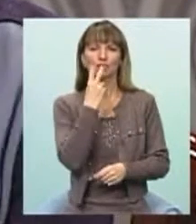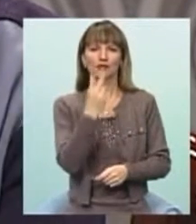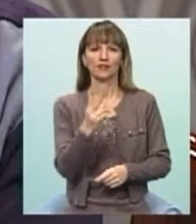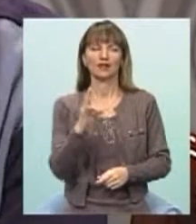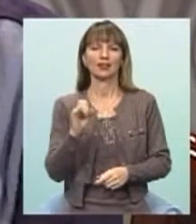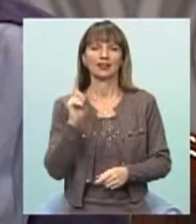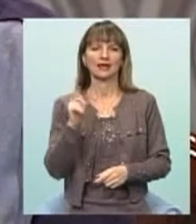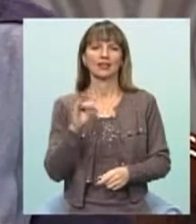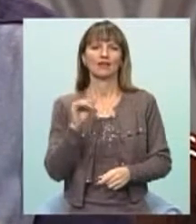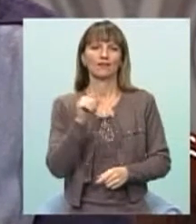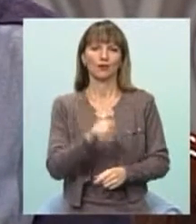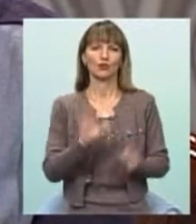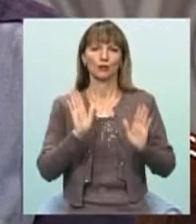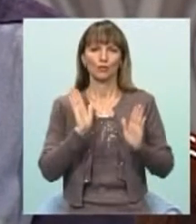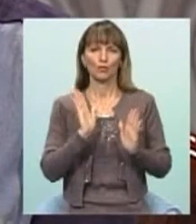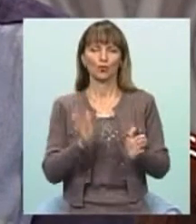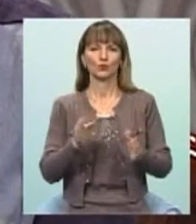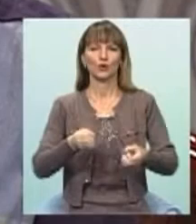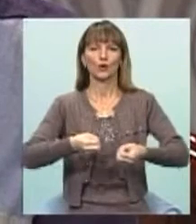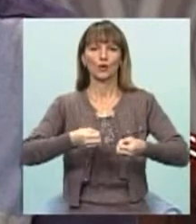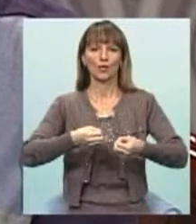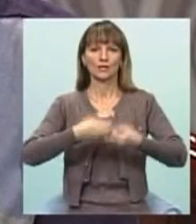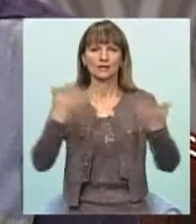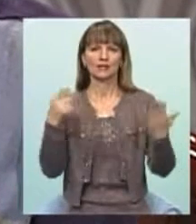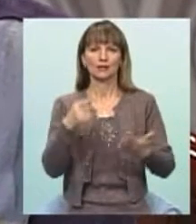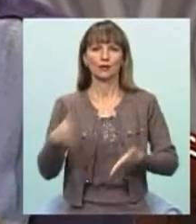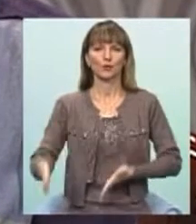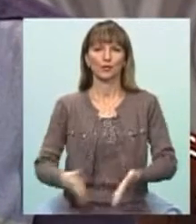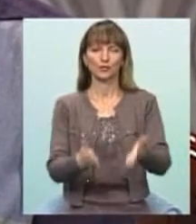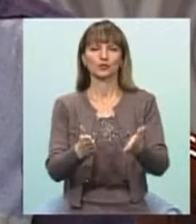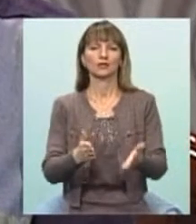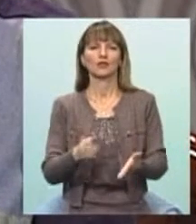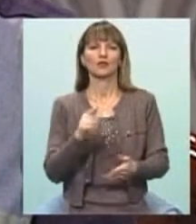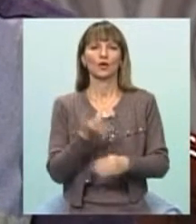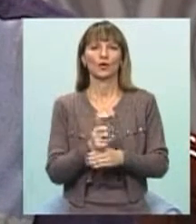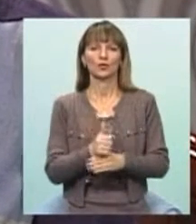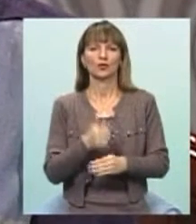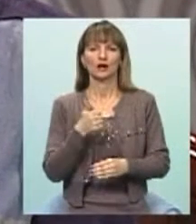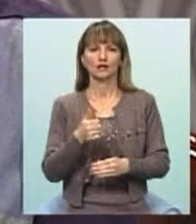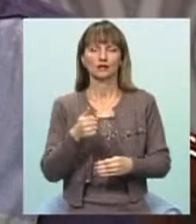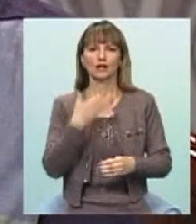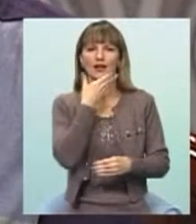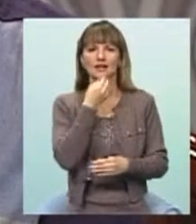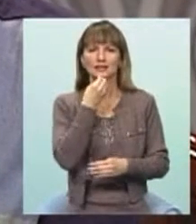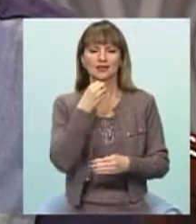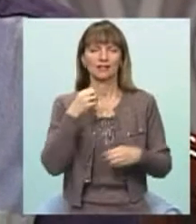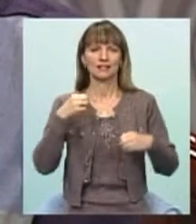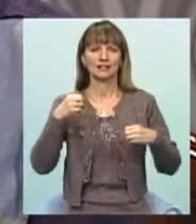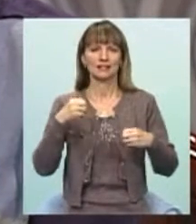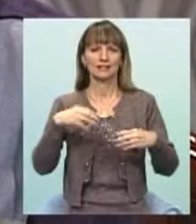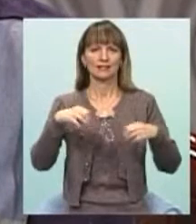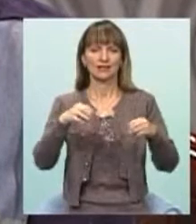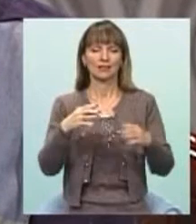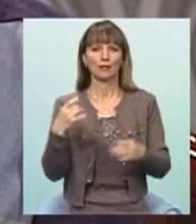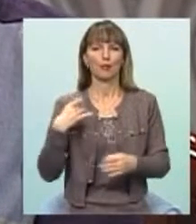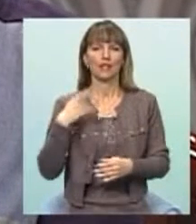на них, і вони будуть освіщати тобі путь. Вони дуже гарно світять білим кольором.